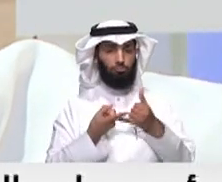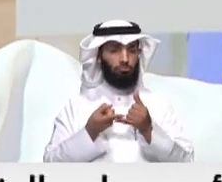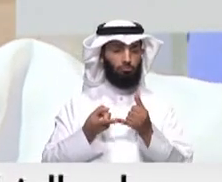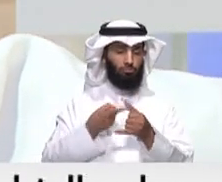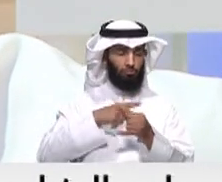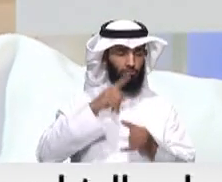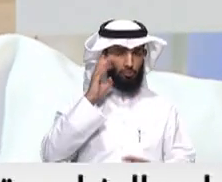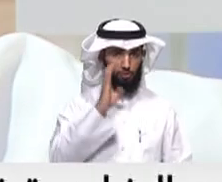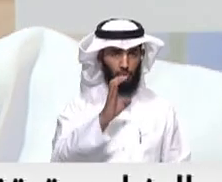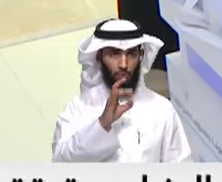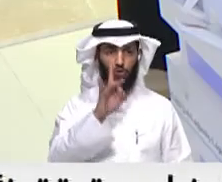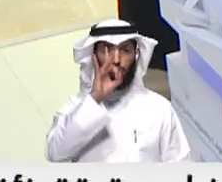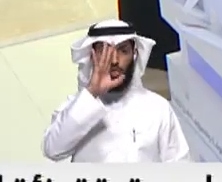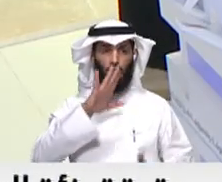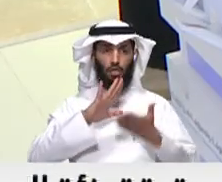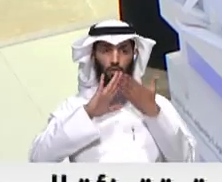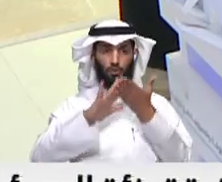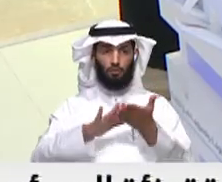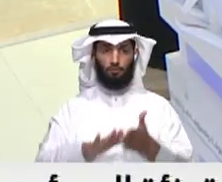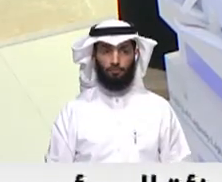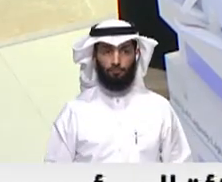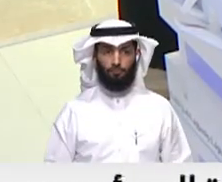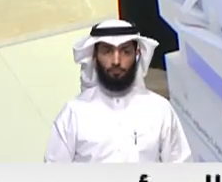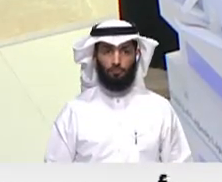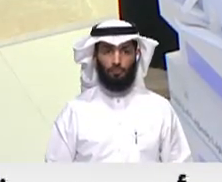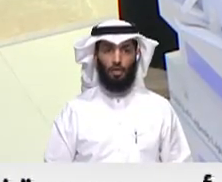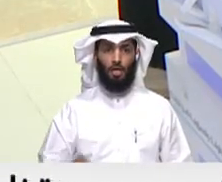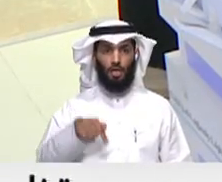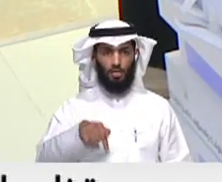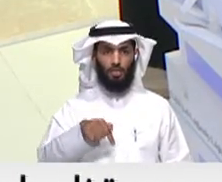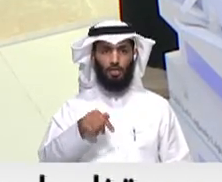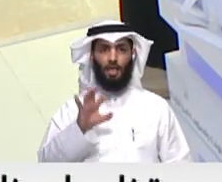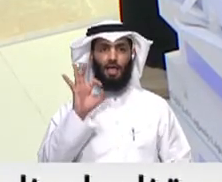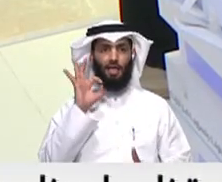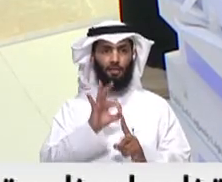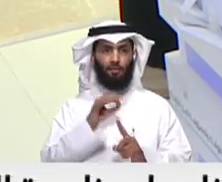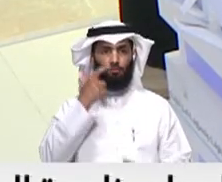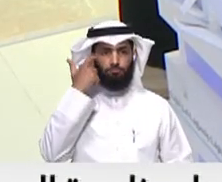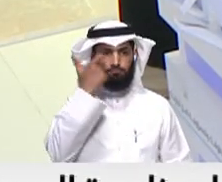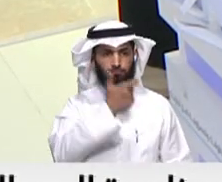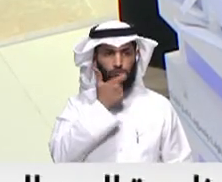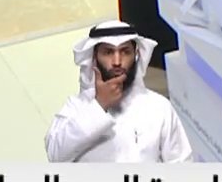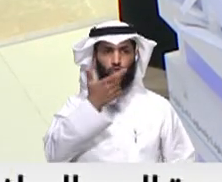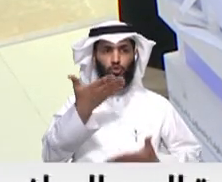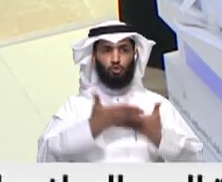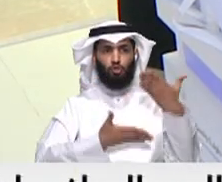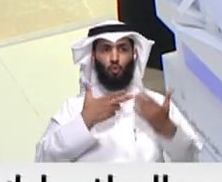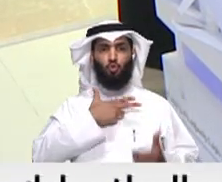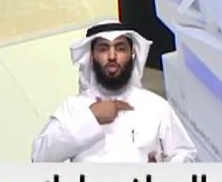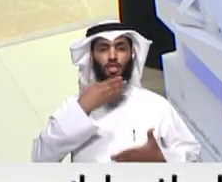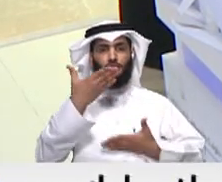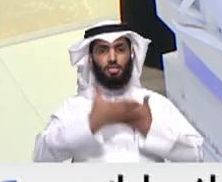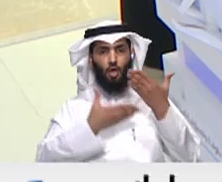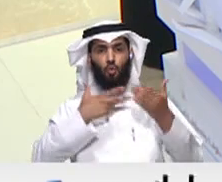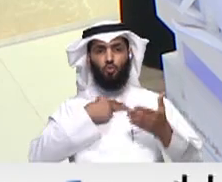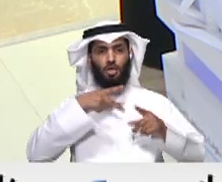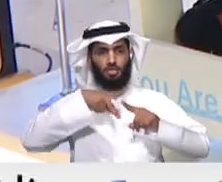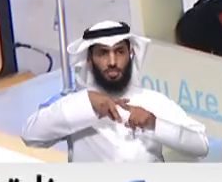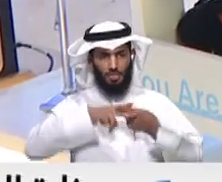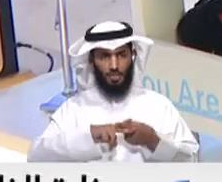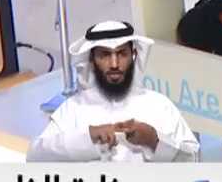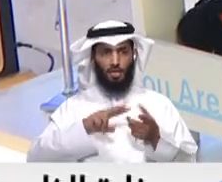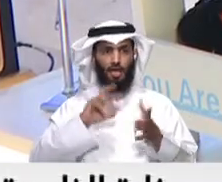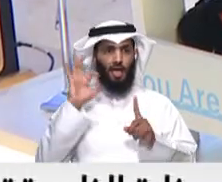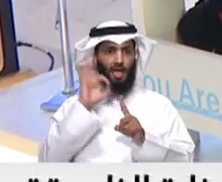بالمراكز ان شاء الله ما نقصر يبقى الدور كبير لاداره الرقابه التجاريه في وزاره التجاره والصناعه